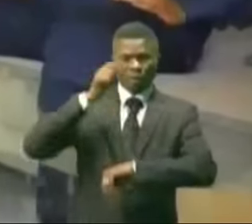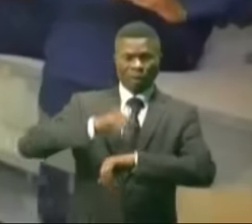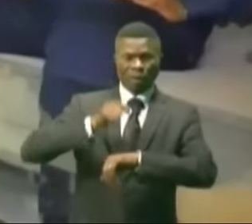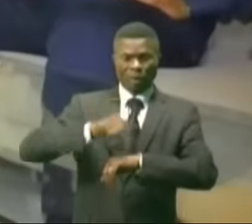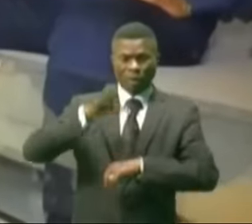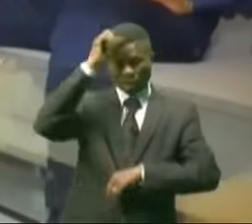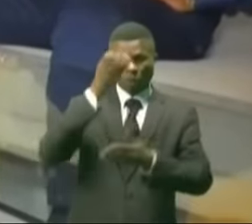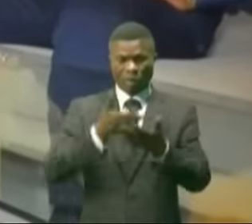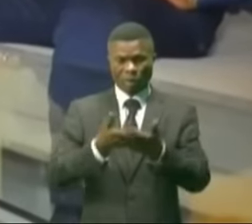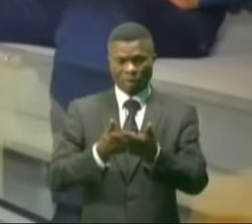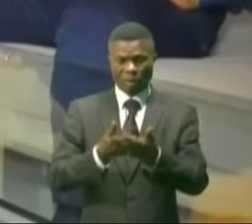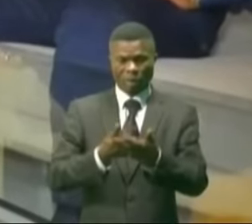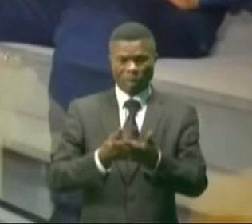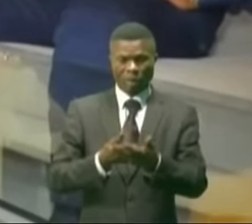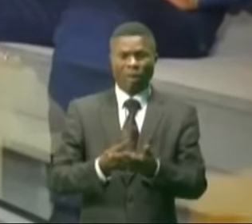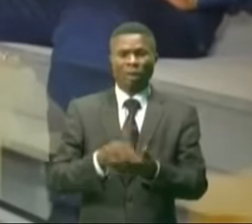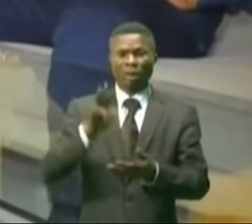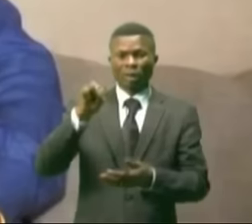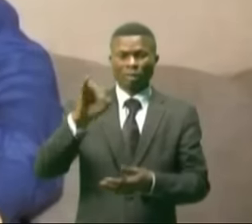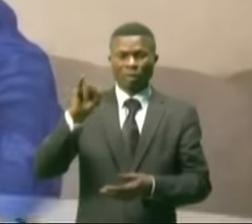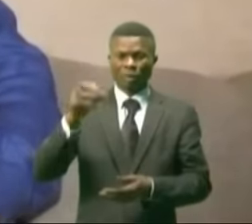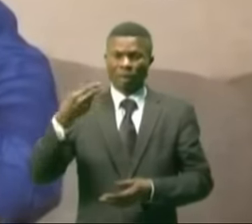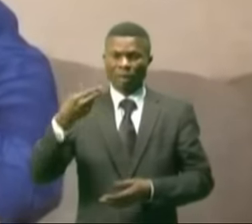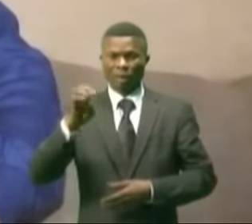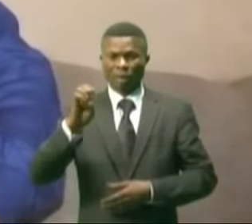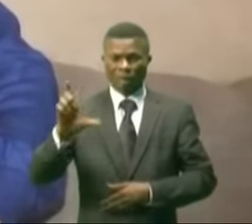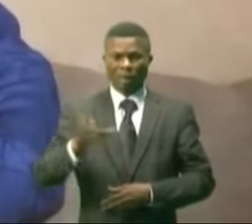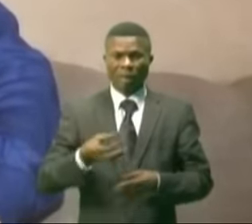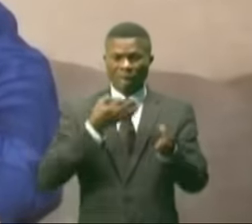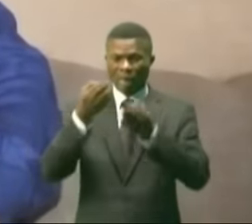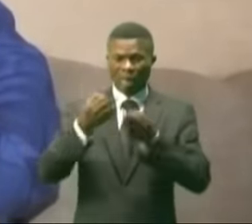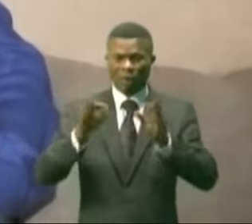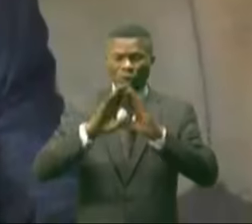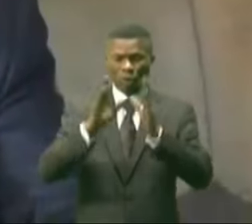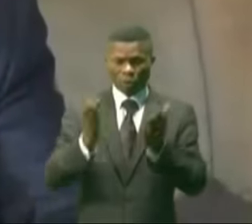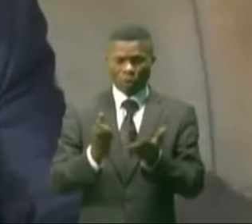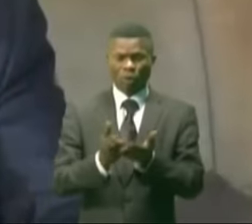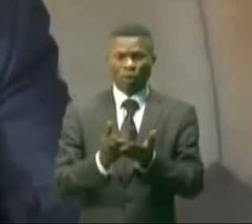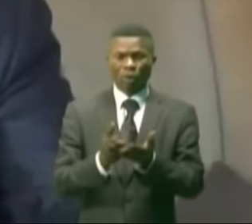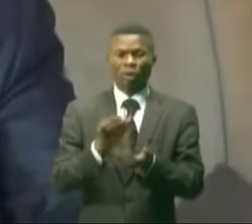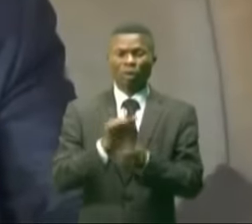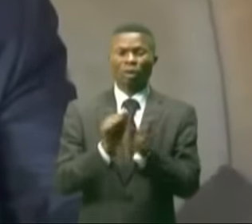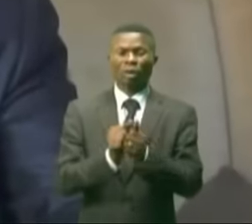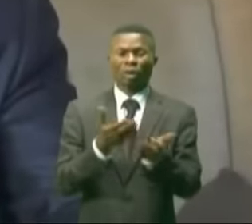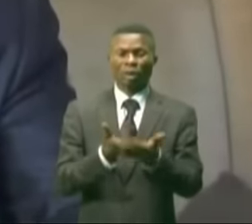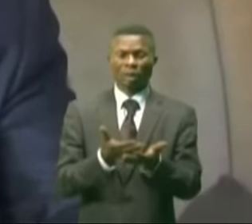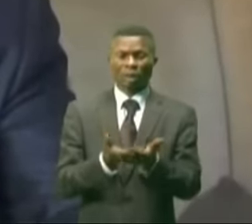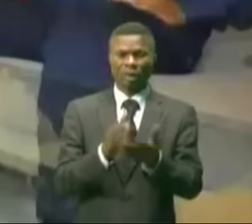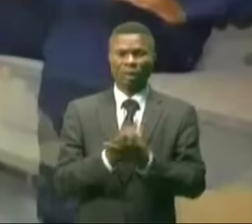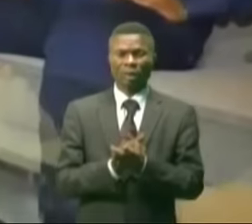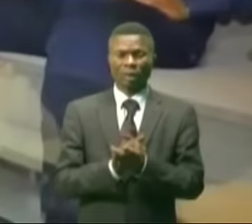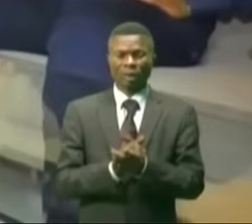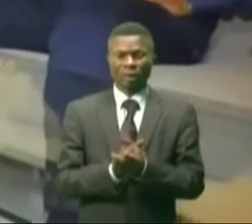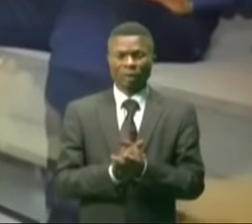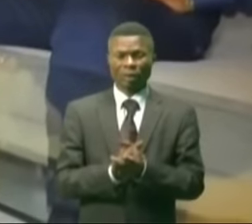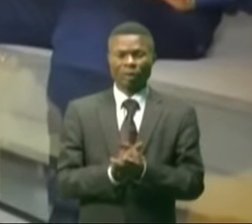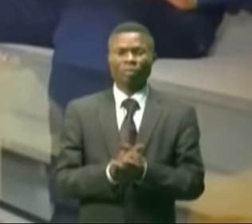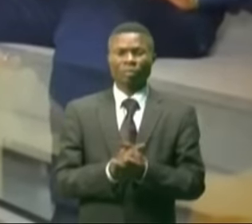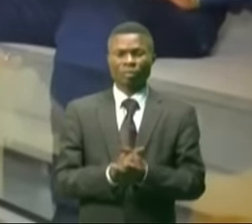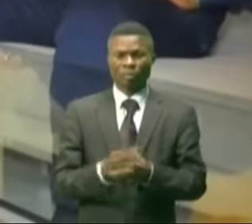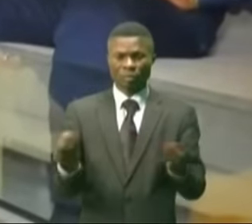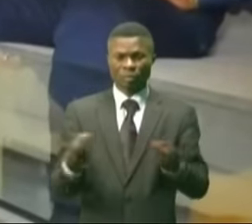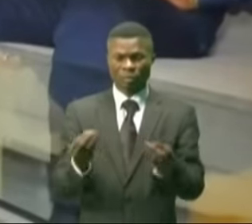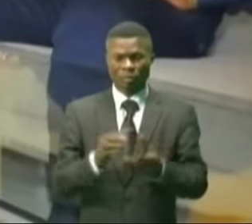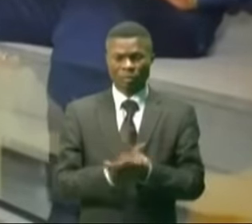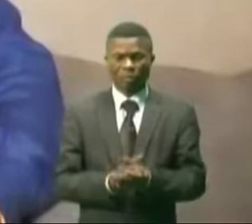national Michel Chelembe Bakoma pour donner du contenu à la formation de Toz Noir pour une capacitation. Pour nous,